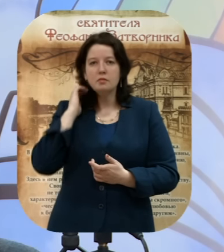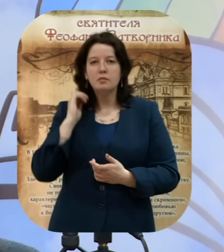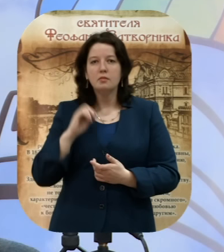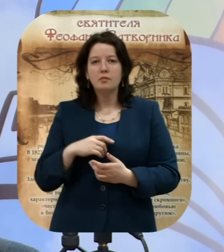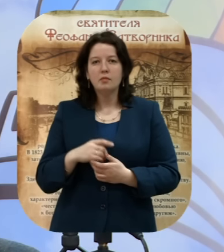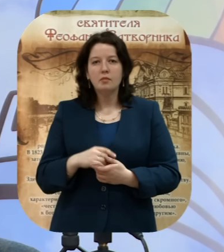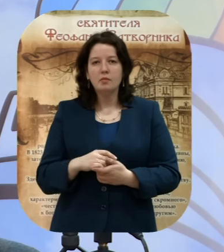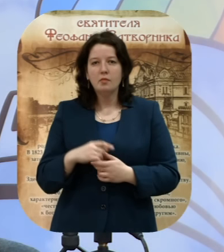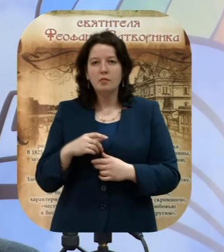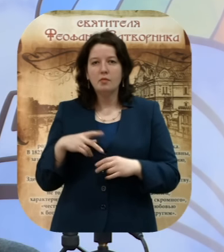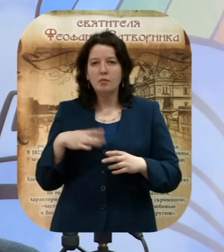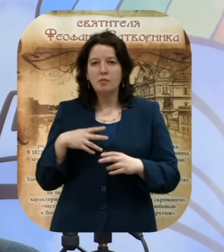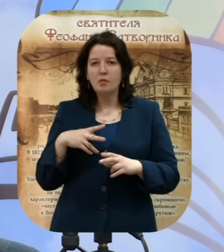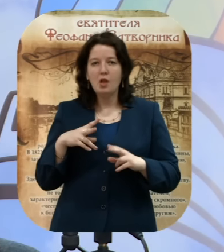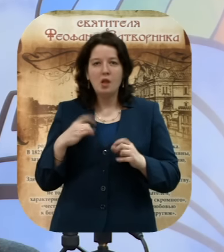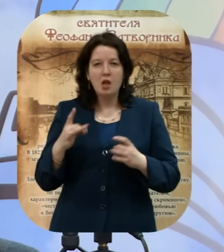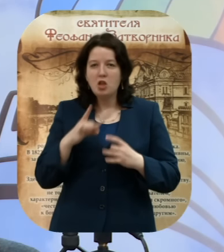Тщеславие,